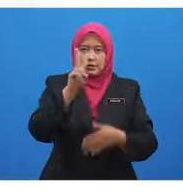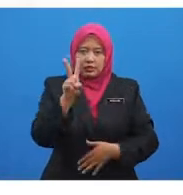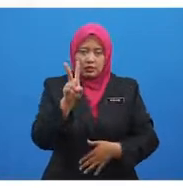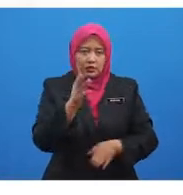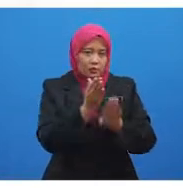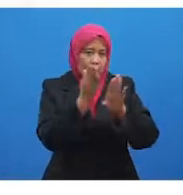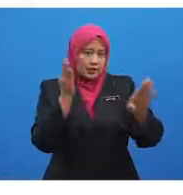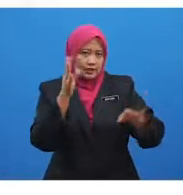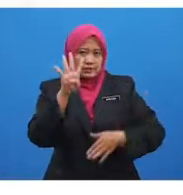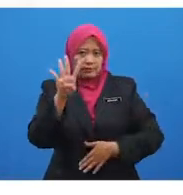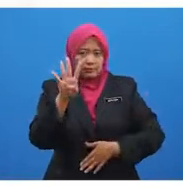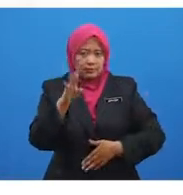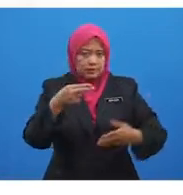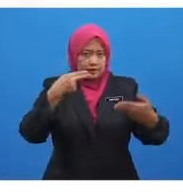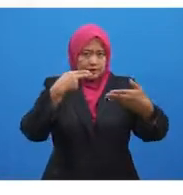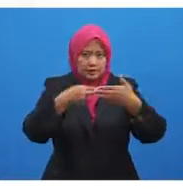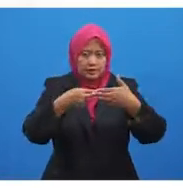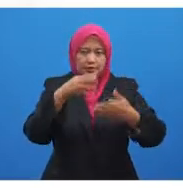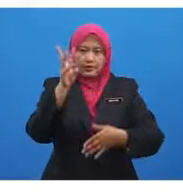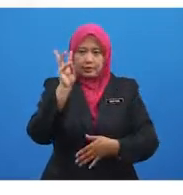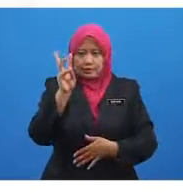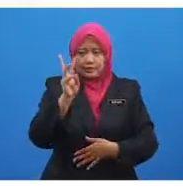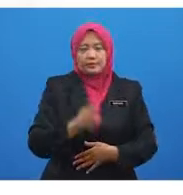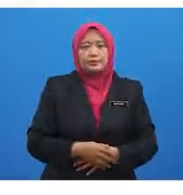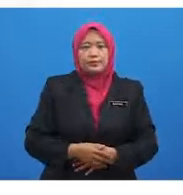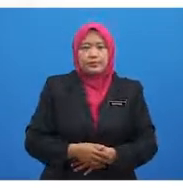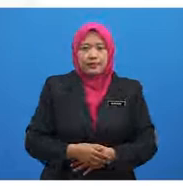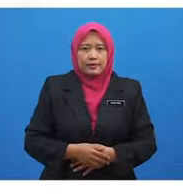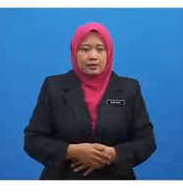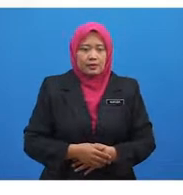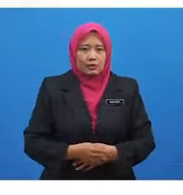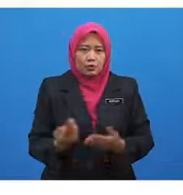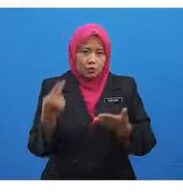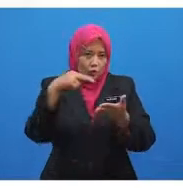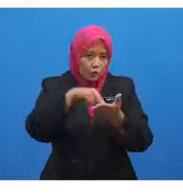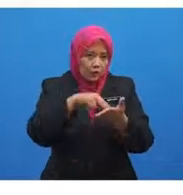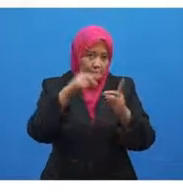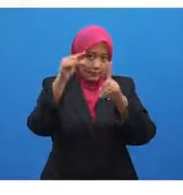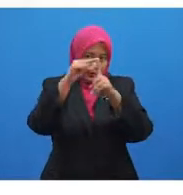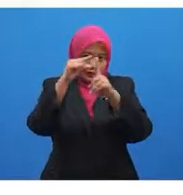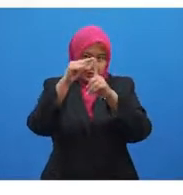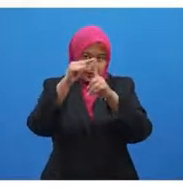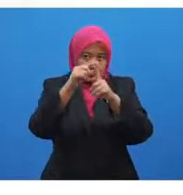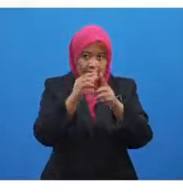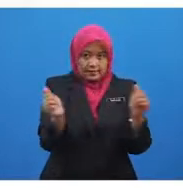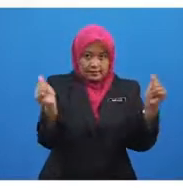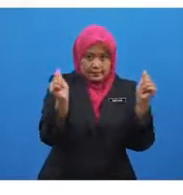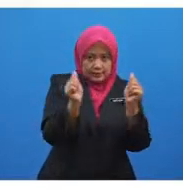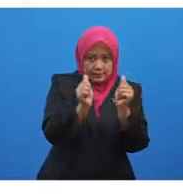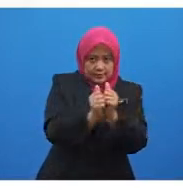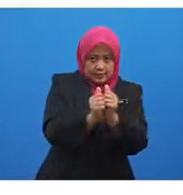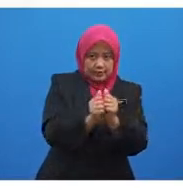hingga ke-6 iaitu pengulangan perkataan dengan. Dalam frasa,